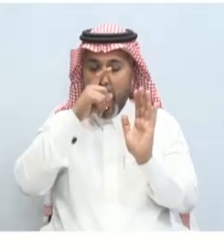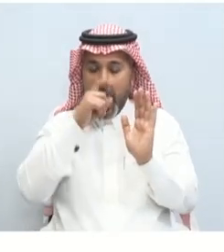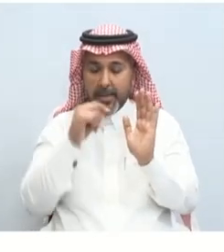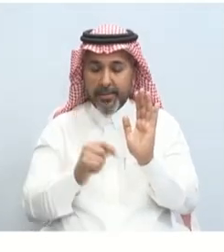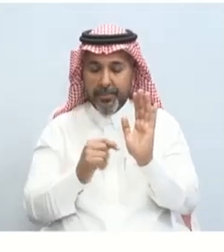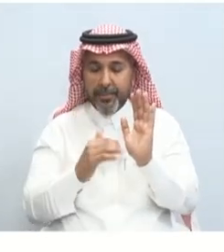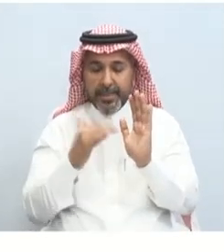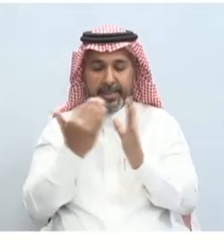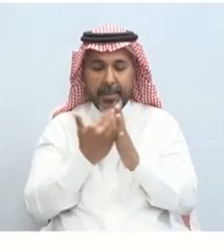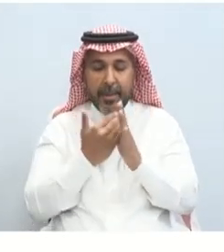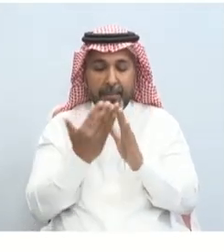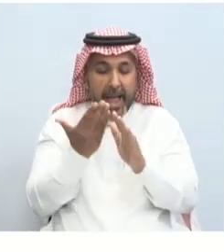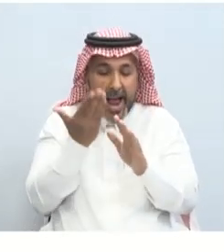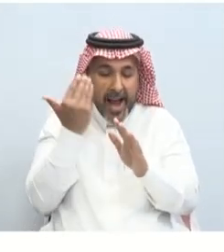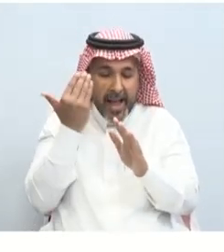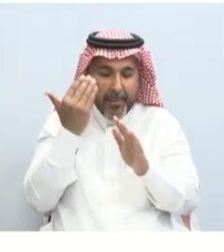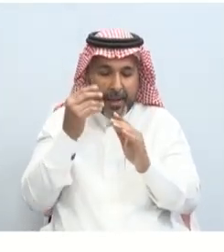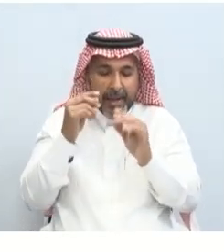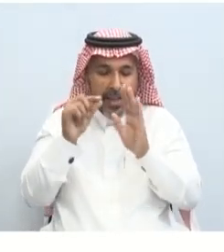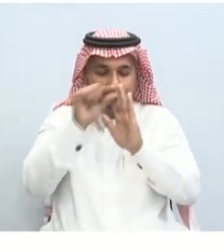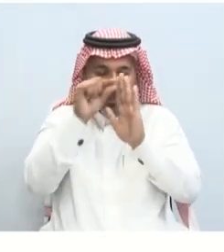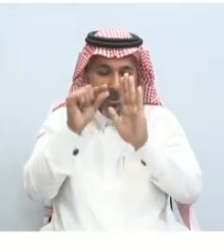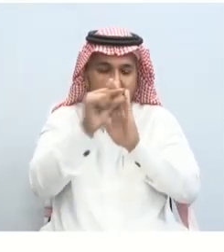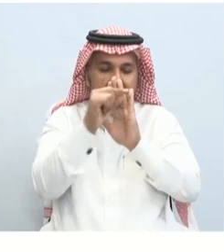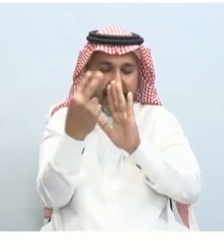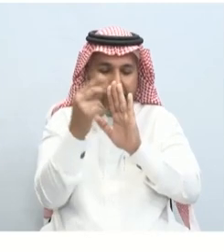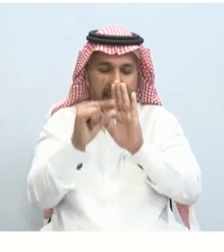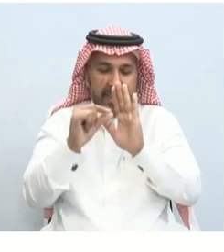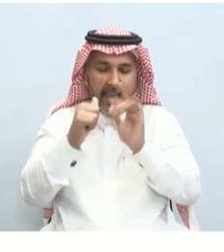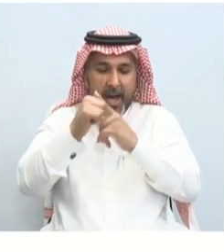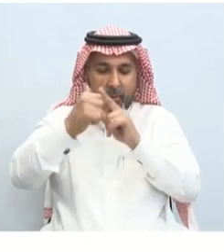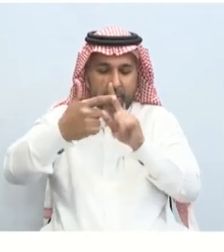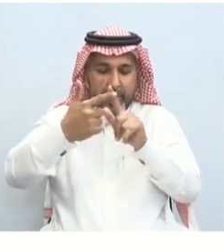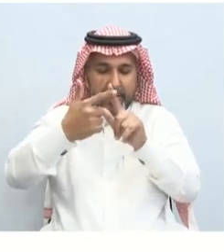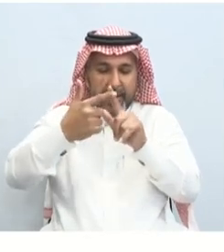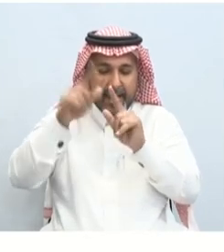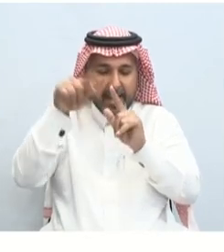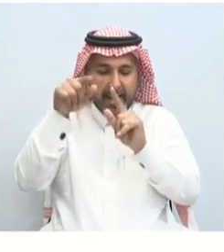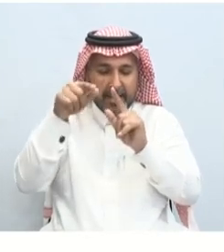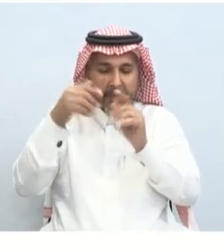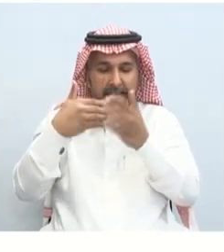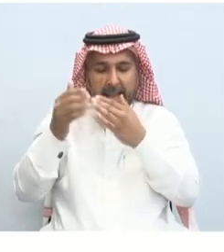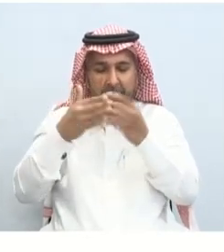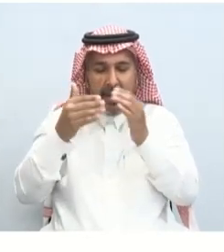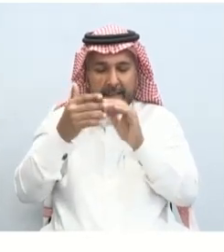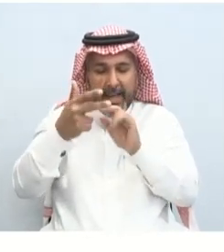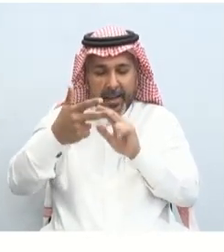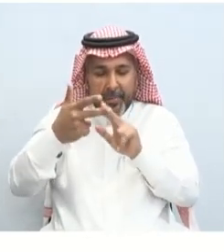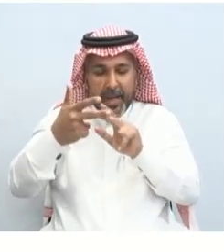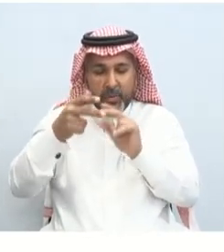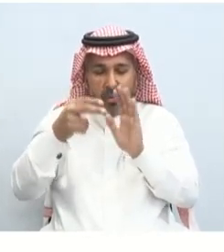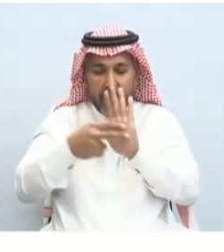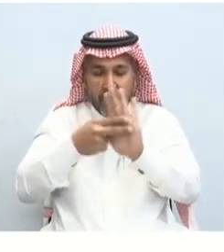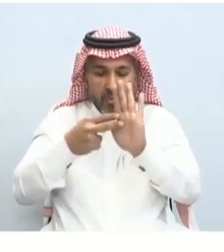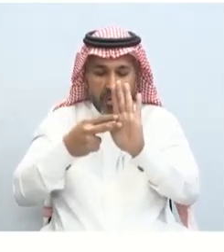تعلمنا في الاستبدال الاستنباطي قد يكون صحيح حتى لو كذبت